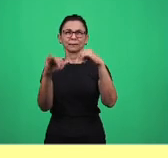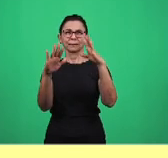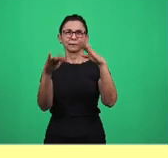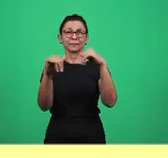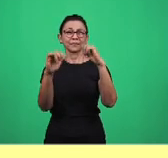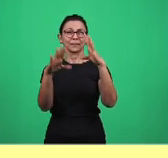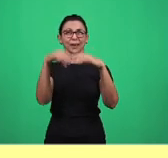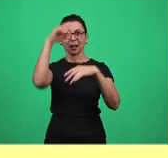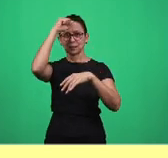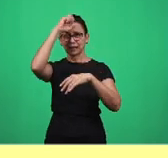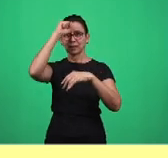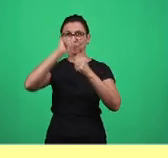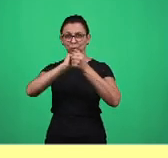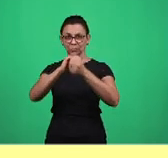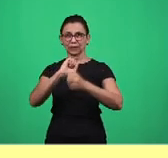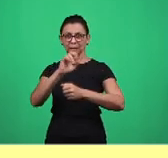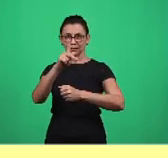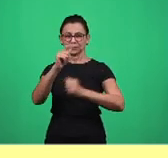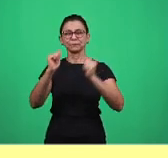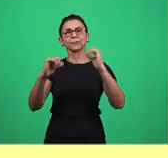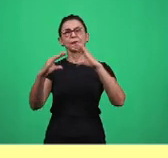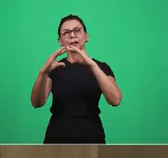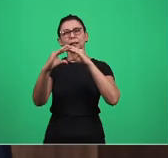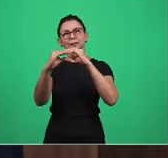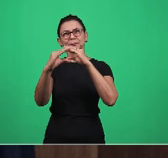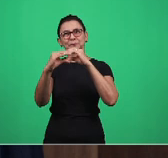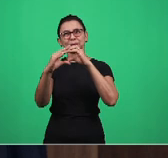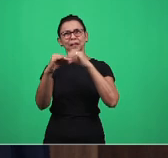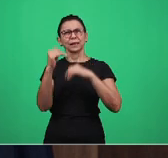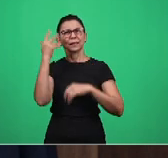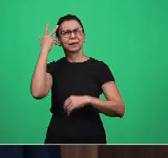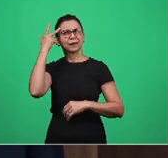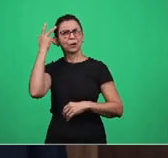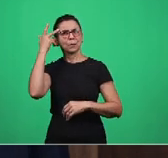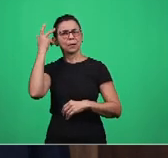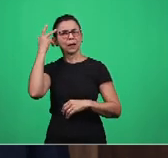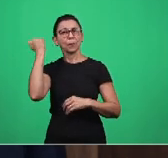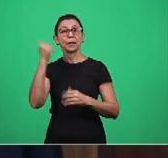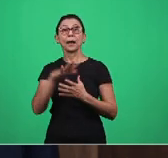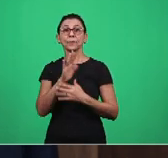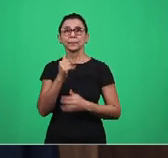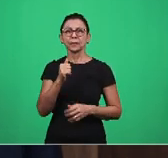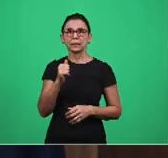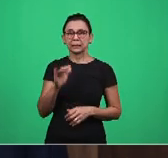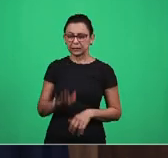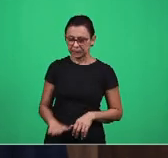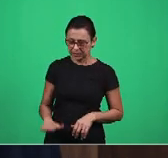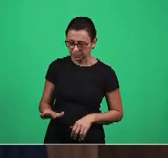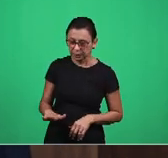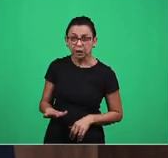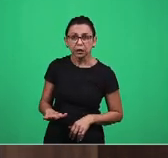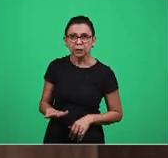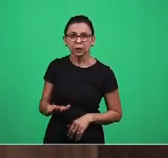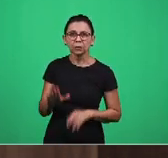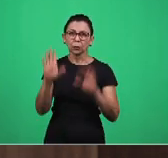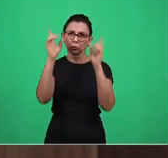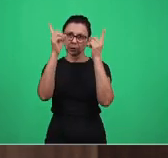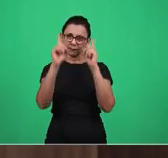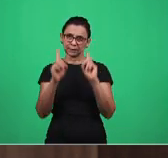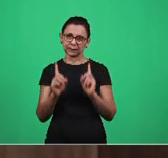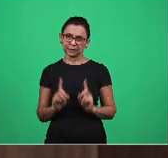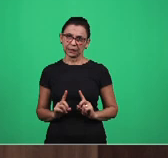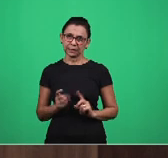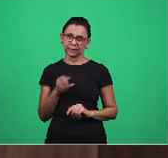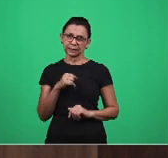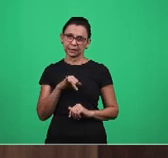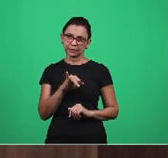plus petits ou avec déficience, c'est nécessaire que la main droite soit dans la partie supérieure, il n'y a pas de problème. Nous allons voir